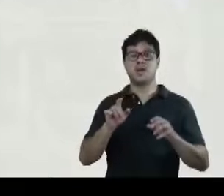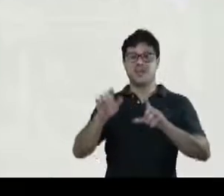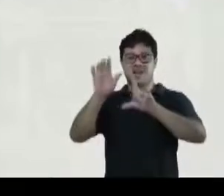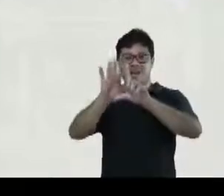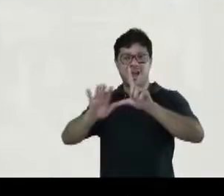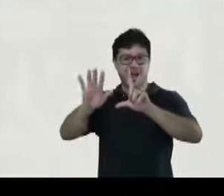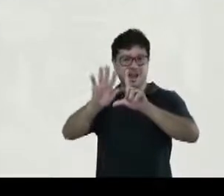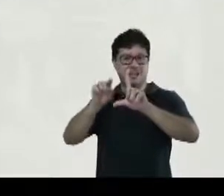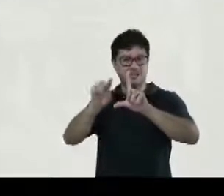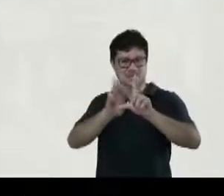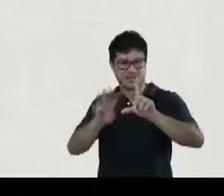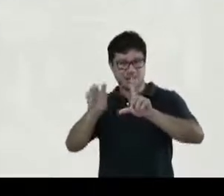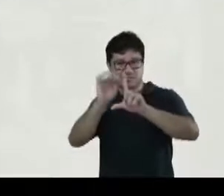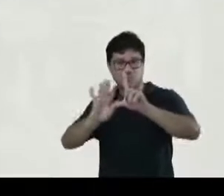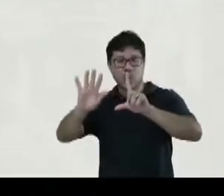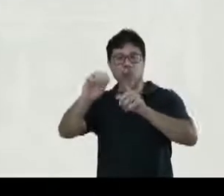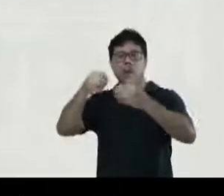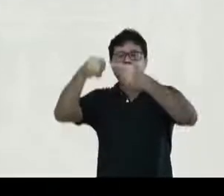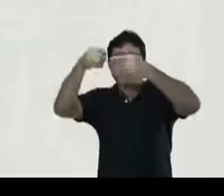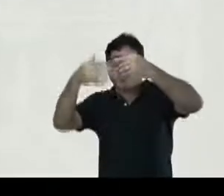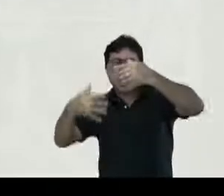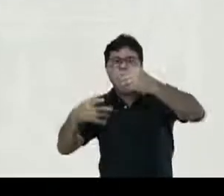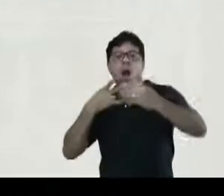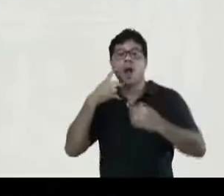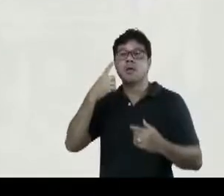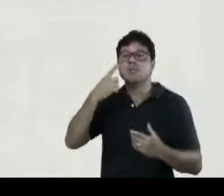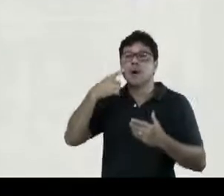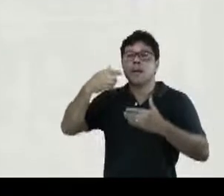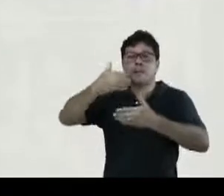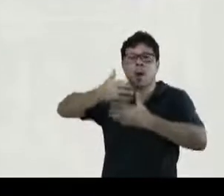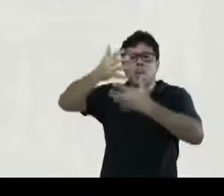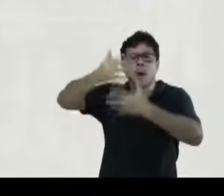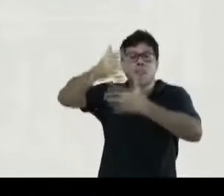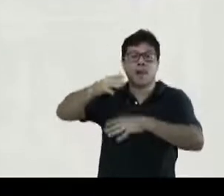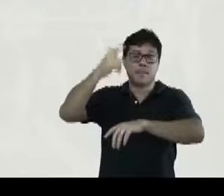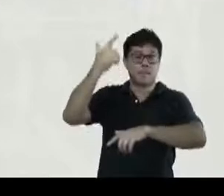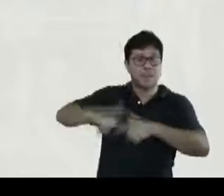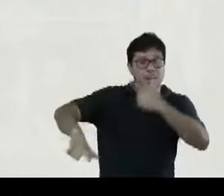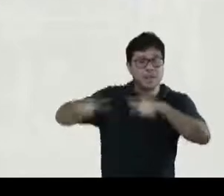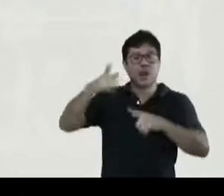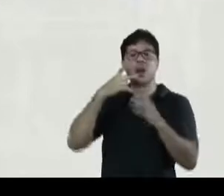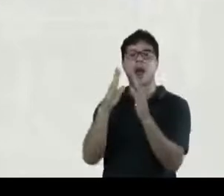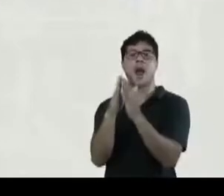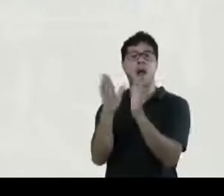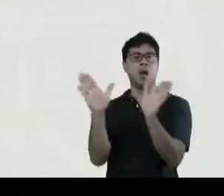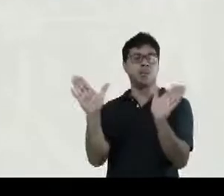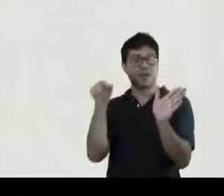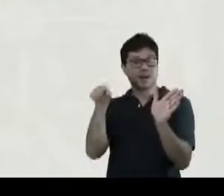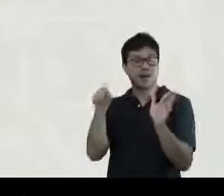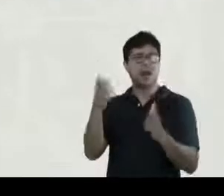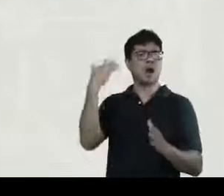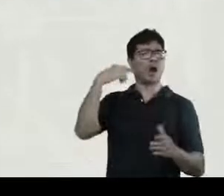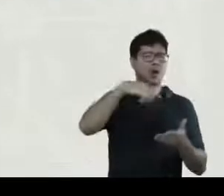Bildähnlichkeitssuche Fortschritte und ergänzt das traditionell textorientierte